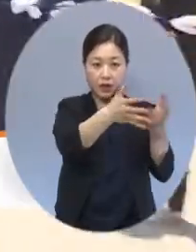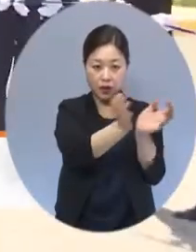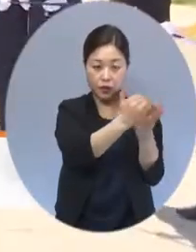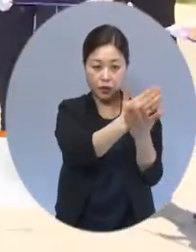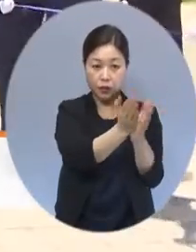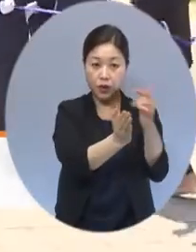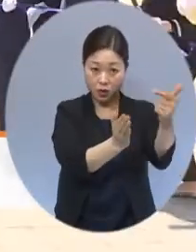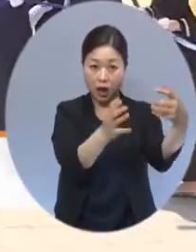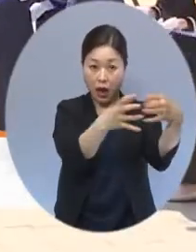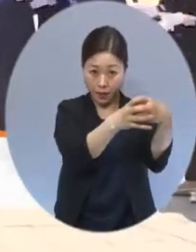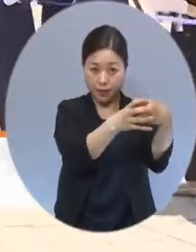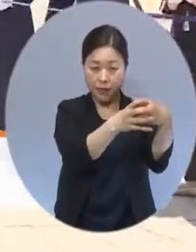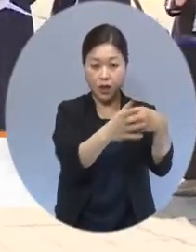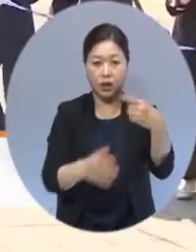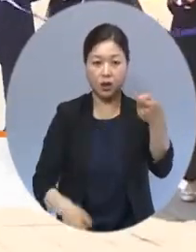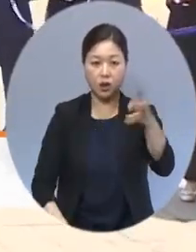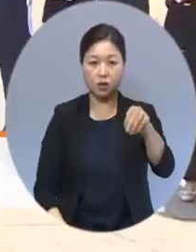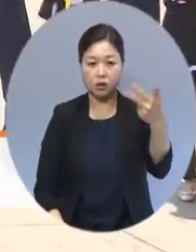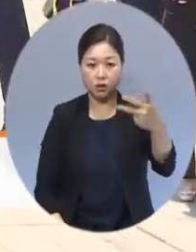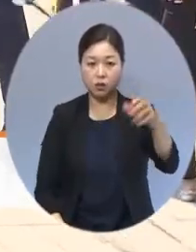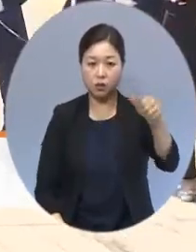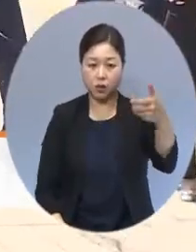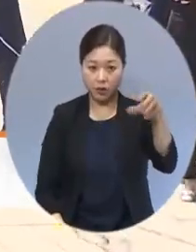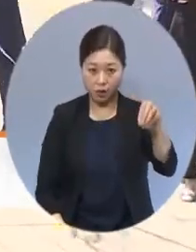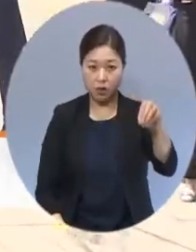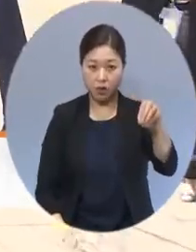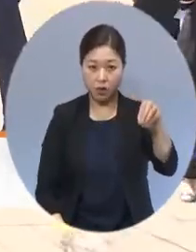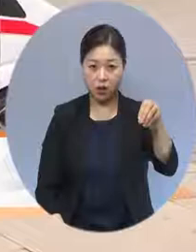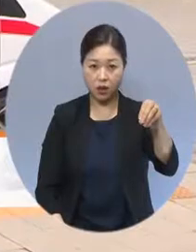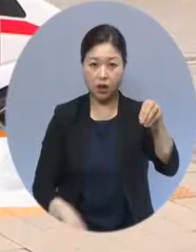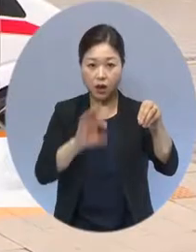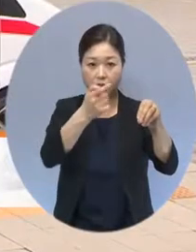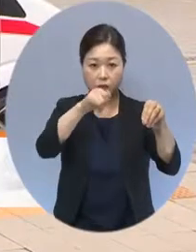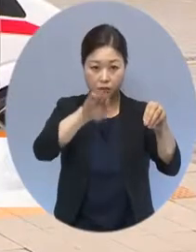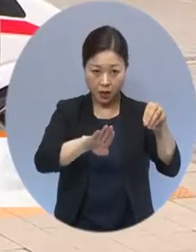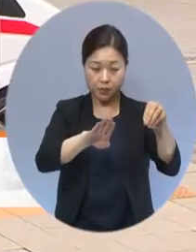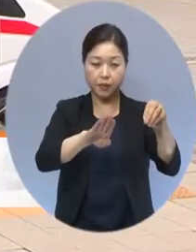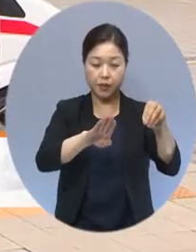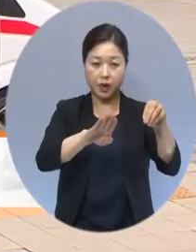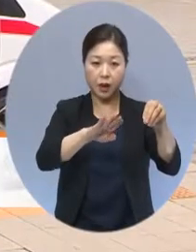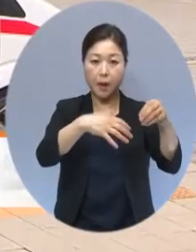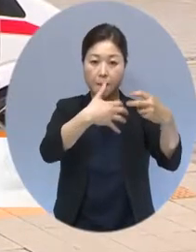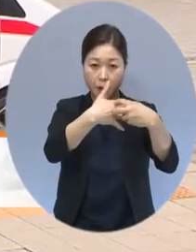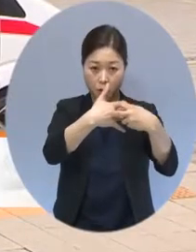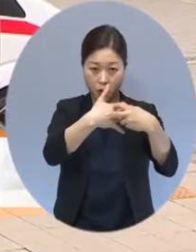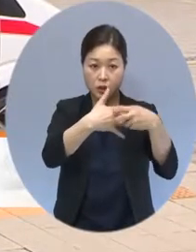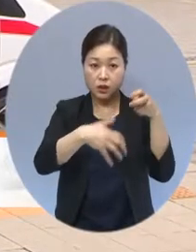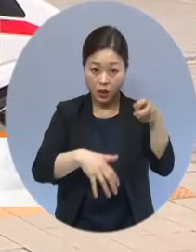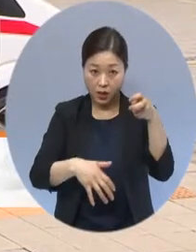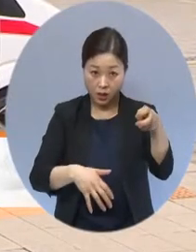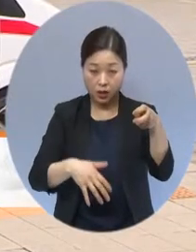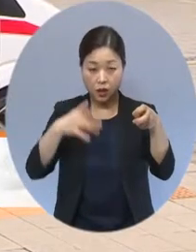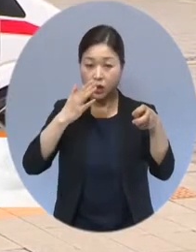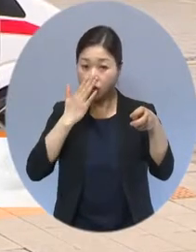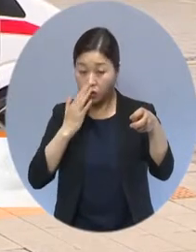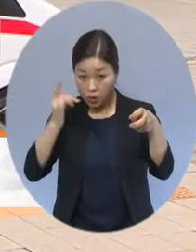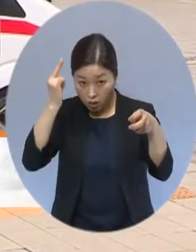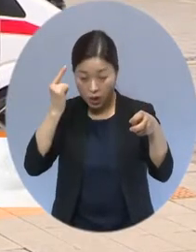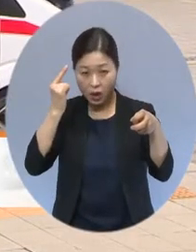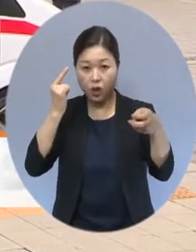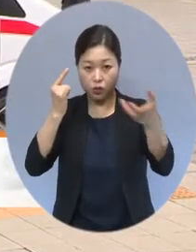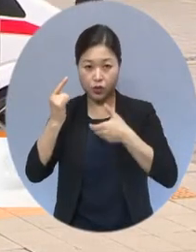합동으로 1억 7,500만 원 상당의 다기능 음압 구급차를 순천시 보건소 구급 차량으로